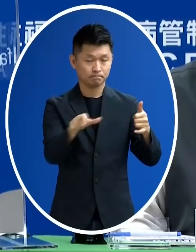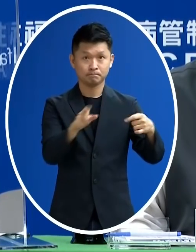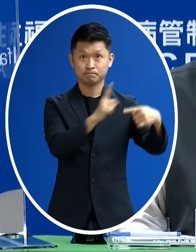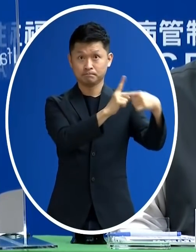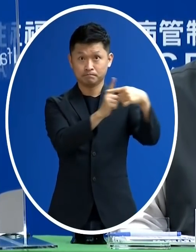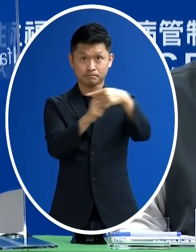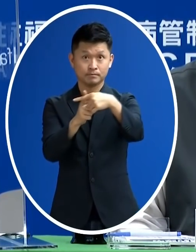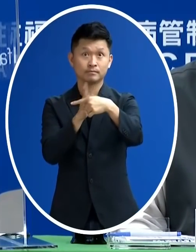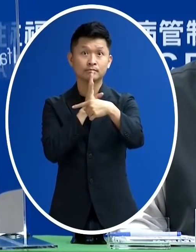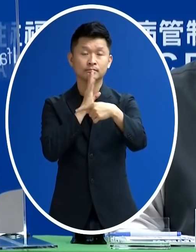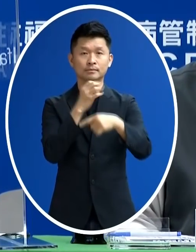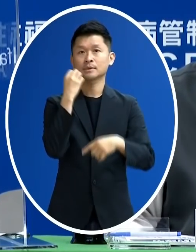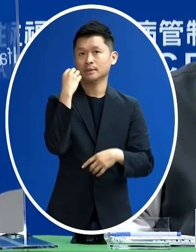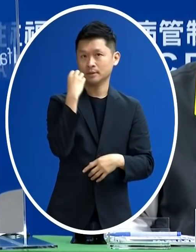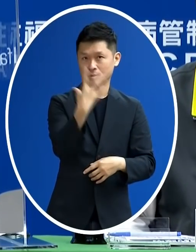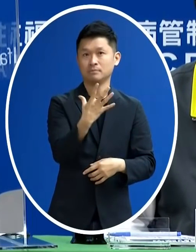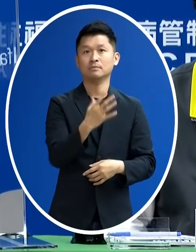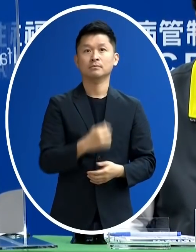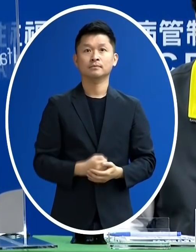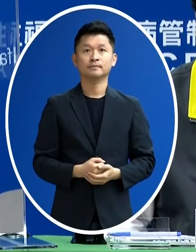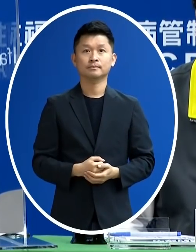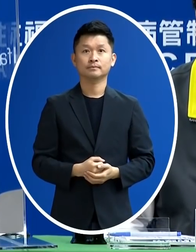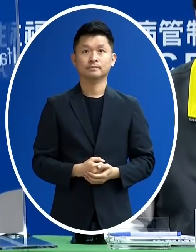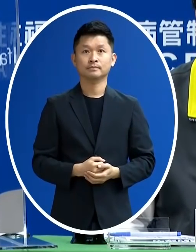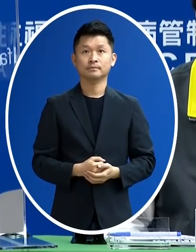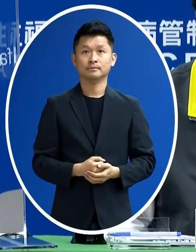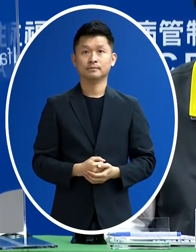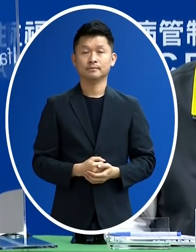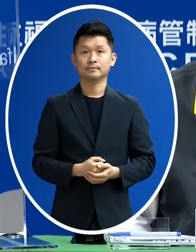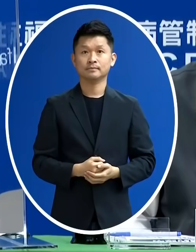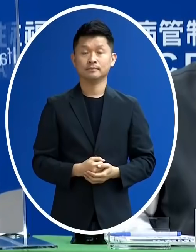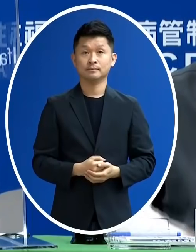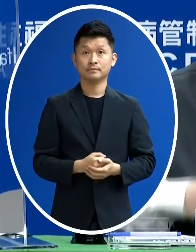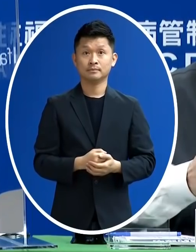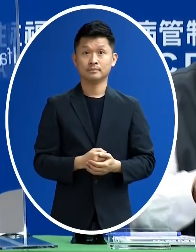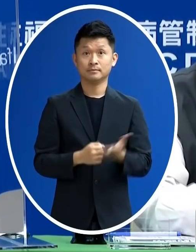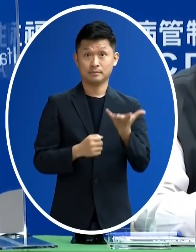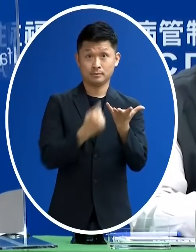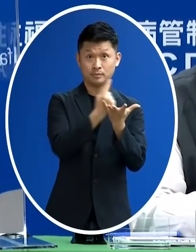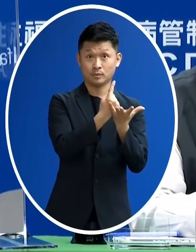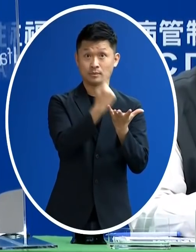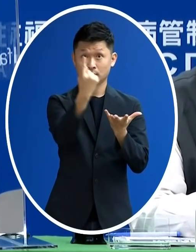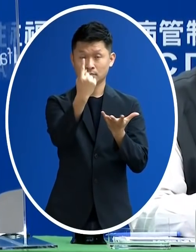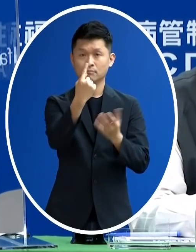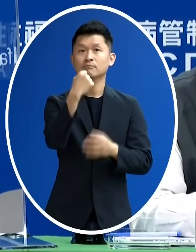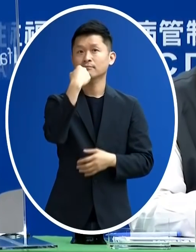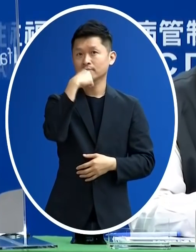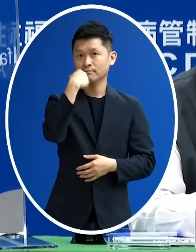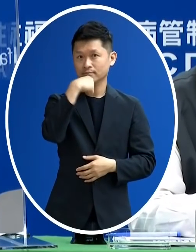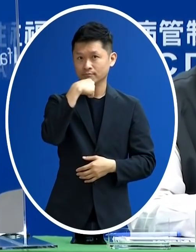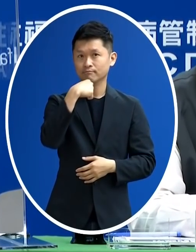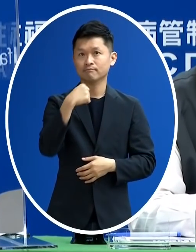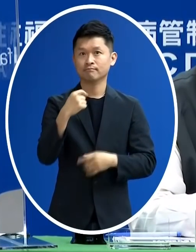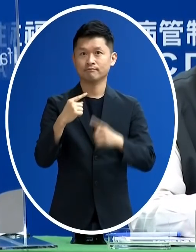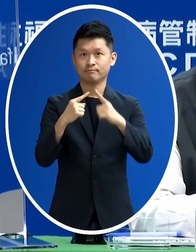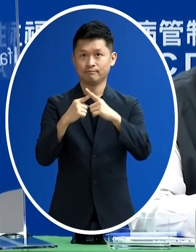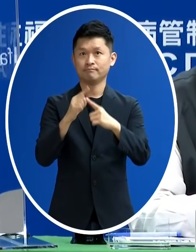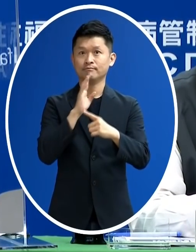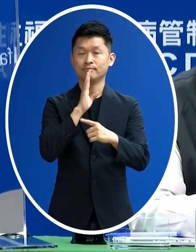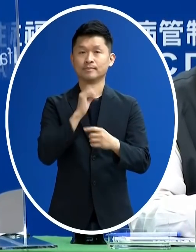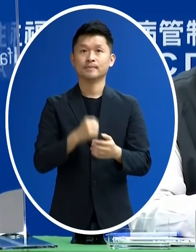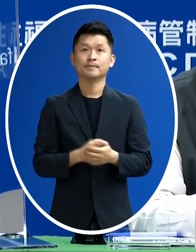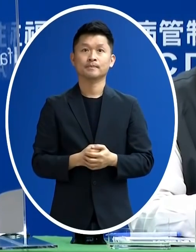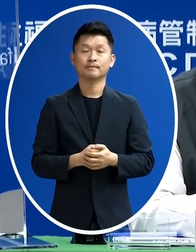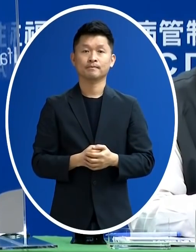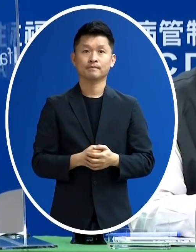是新框列阳的哈，那15例里面有1例哈是本土，哈本土的案例，那